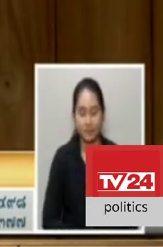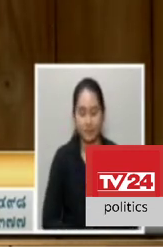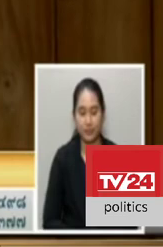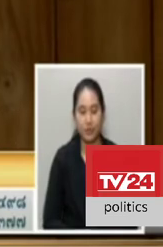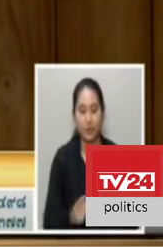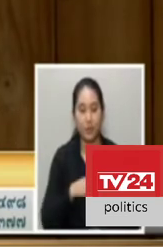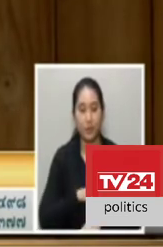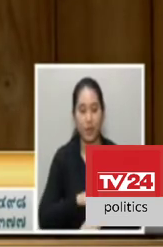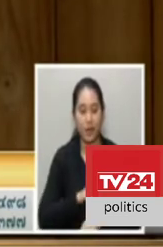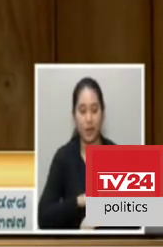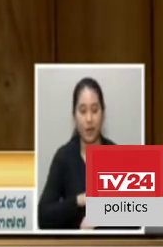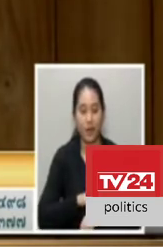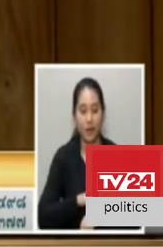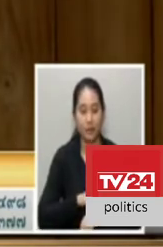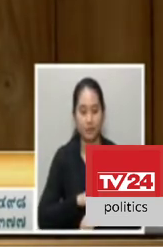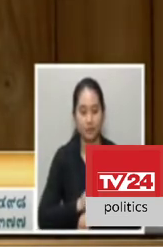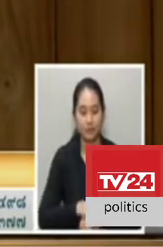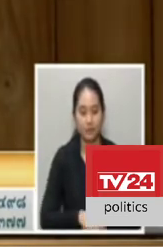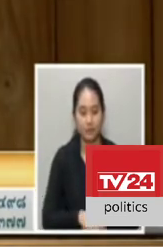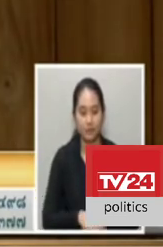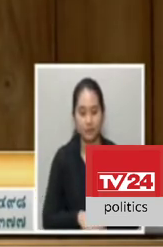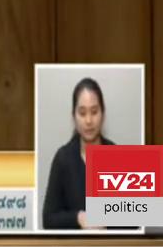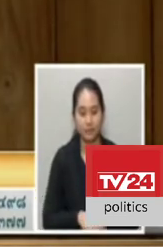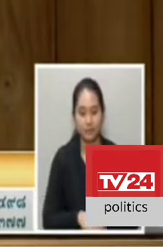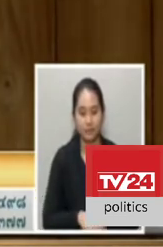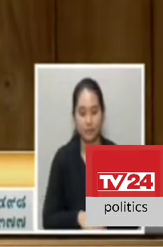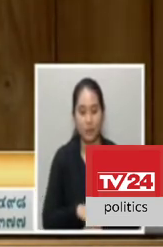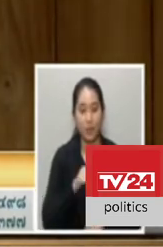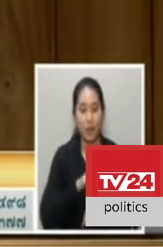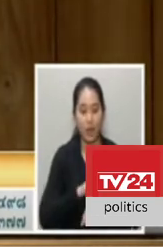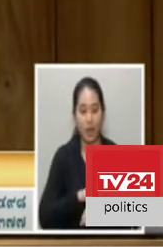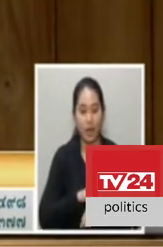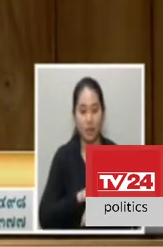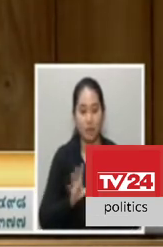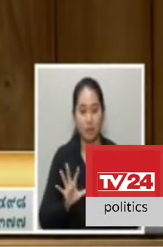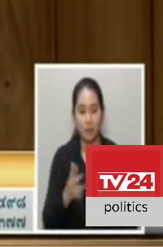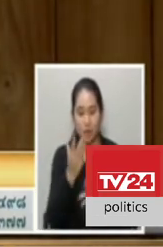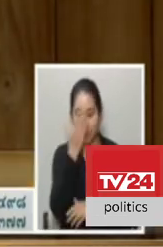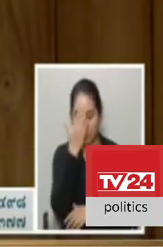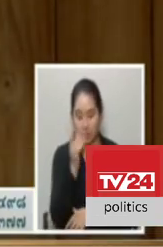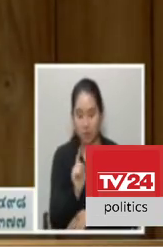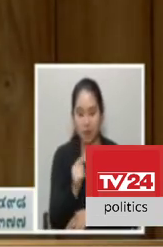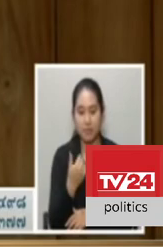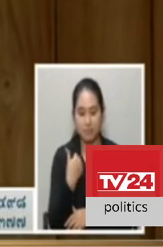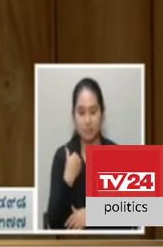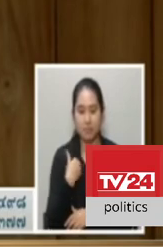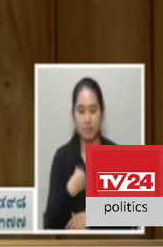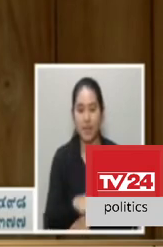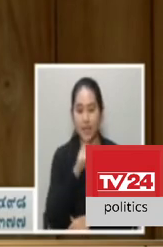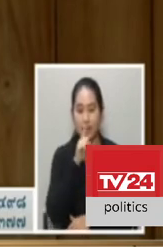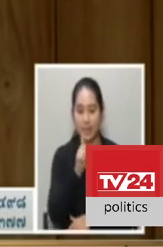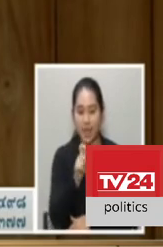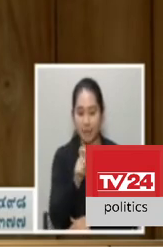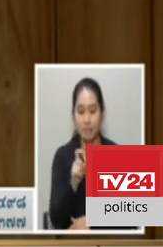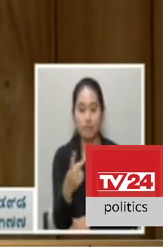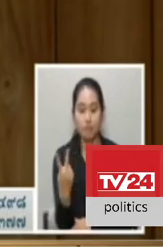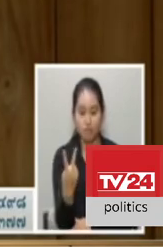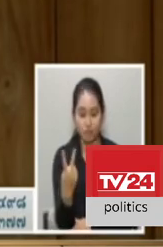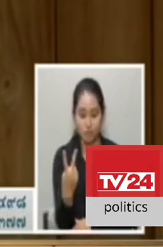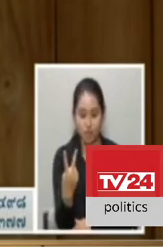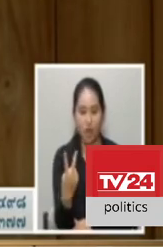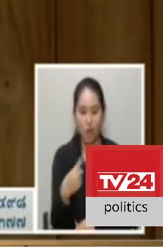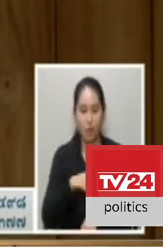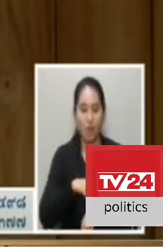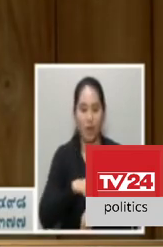าของรัฐมนตรีหมดแต่ว่าอนุโลมเพราะว่ามีกระทู้2กระทู้นะครับก็เผื่อเวลา